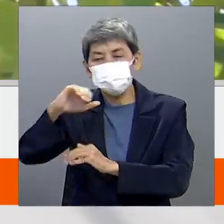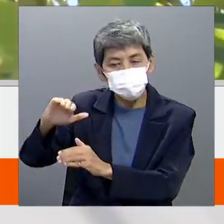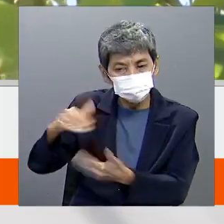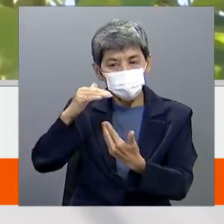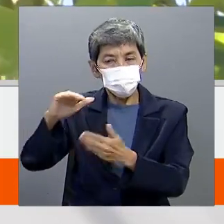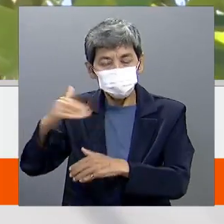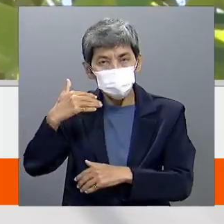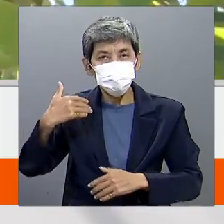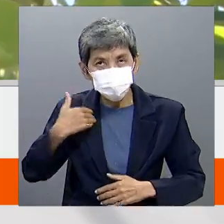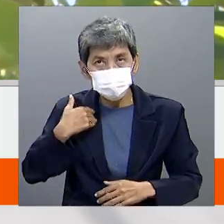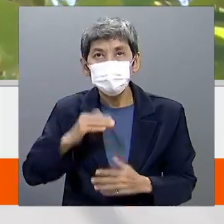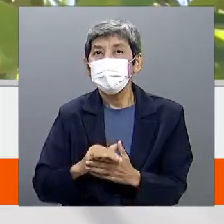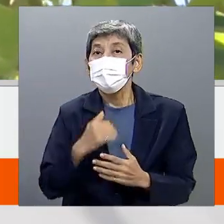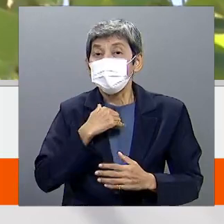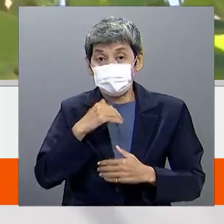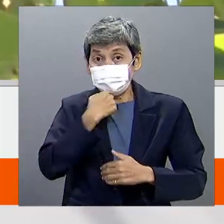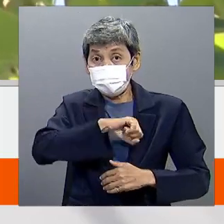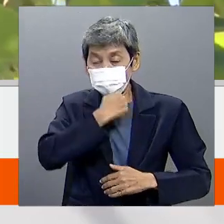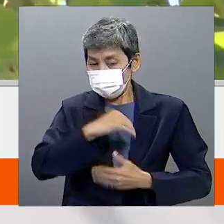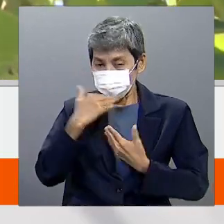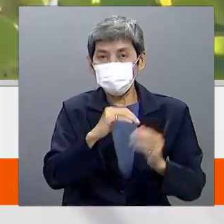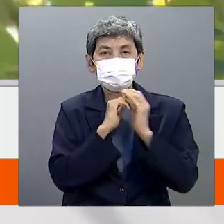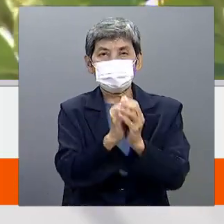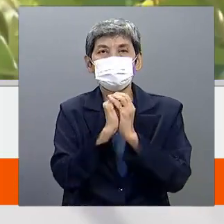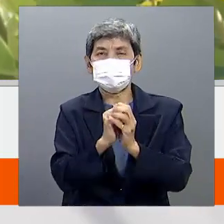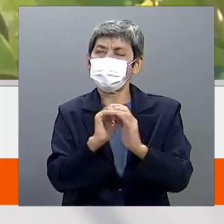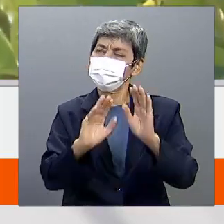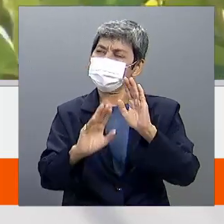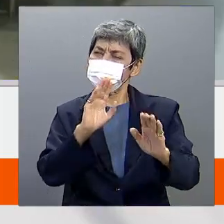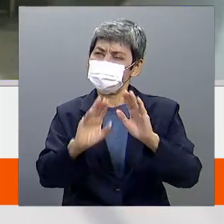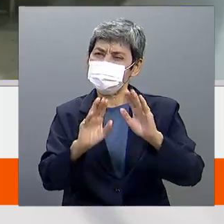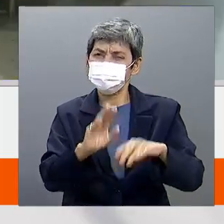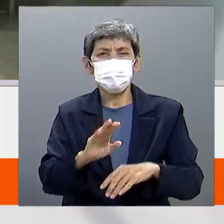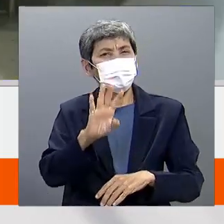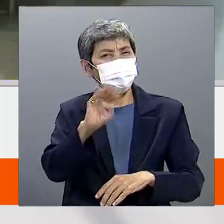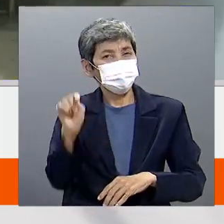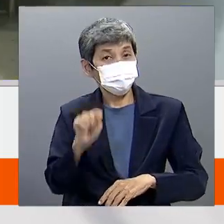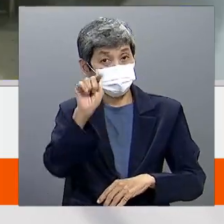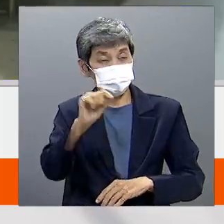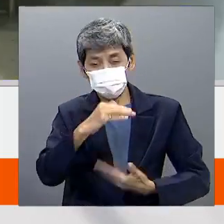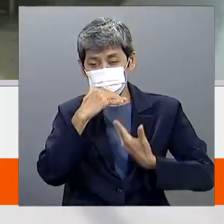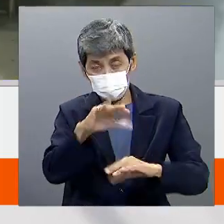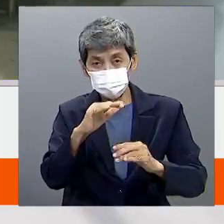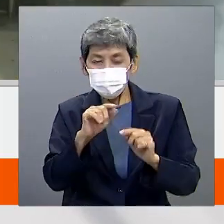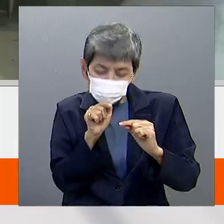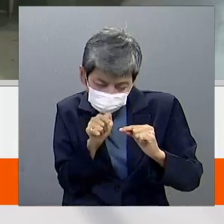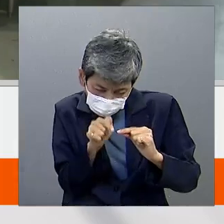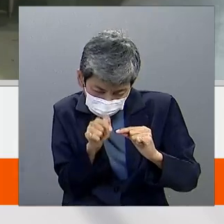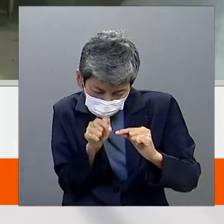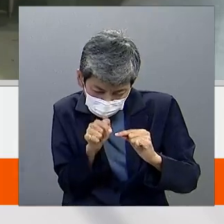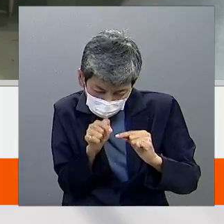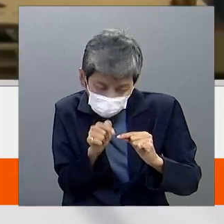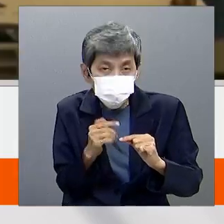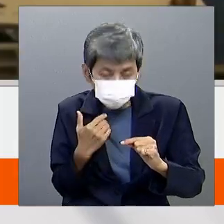นนี้ไต้หวันส่งเข้าจีนประมาณสัก 40% ของการส่งออกทั้งหมดนะครับก็คือเกือบครึ่งหนึ่ง